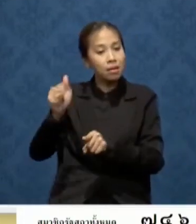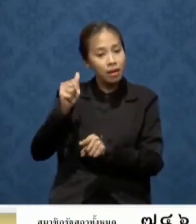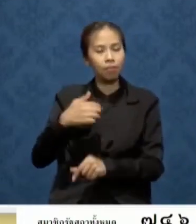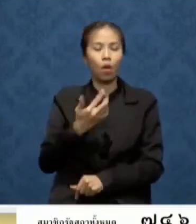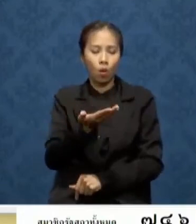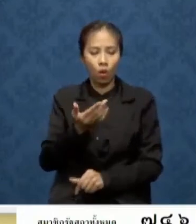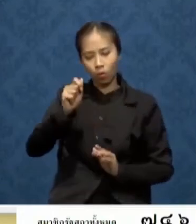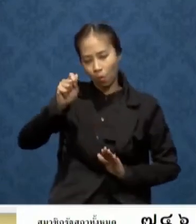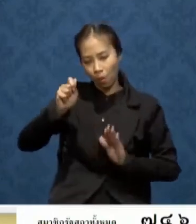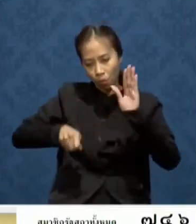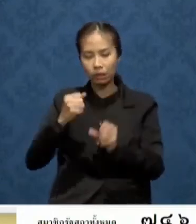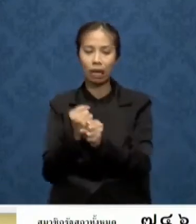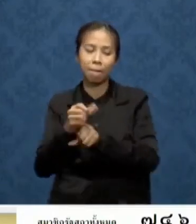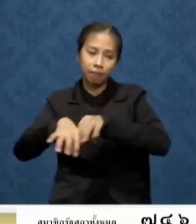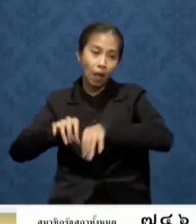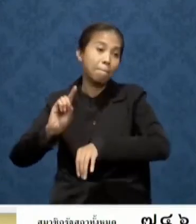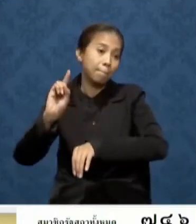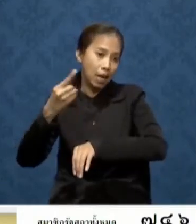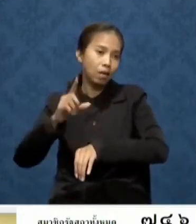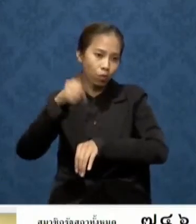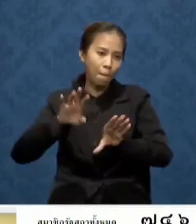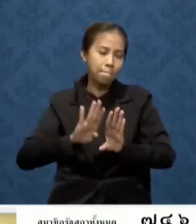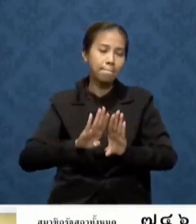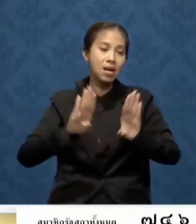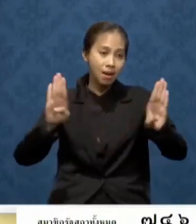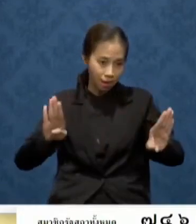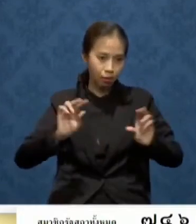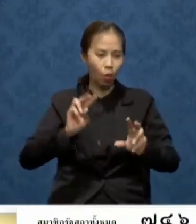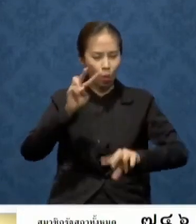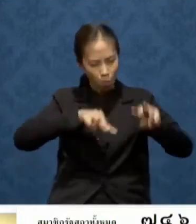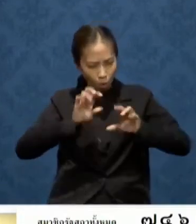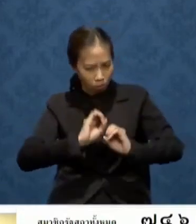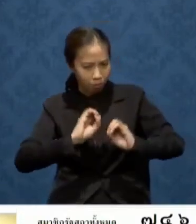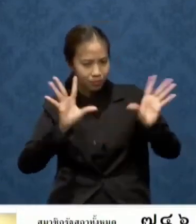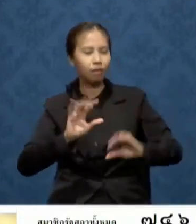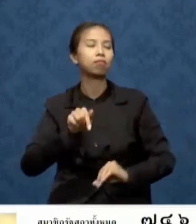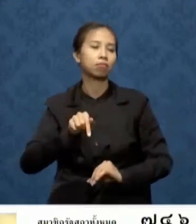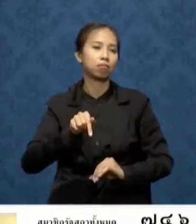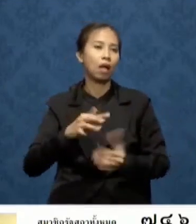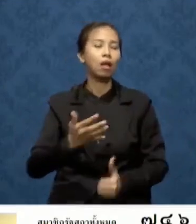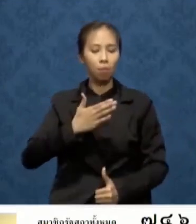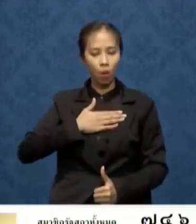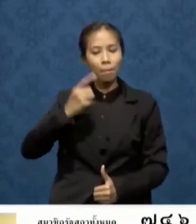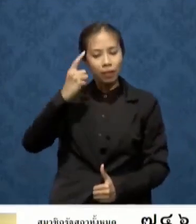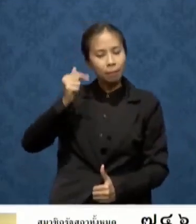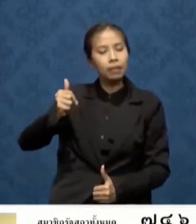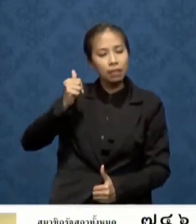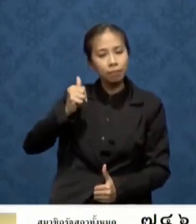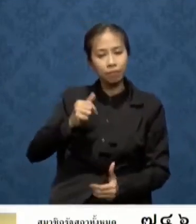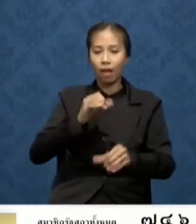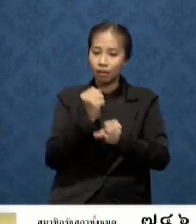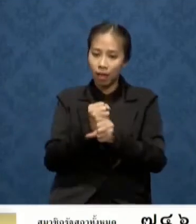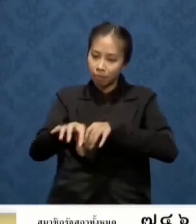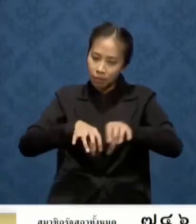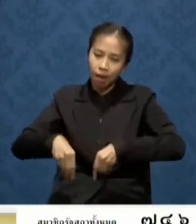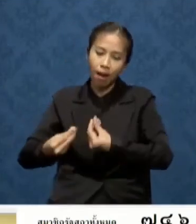ูลใหม่อย่างเปิดเผยและโปรงใสจุดยืนขพวกผมยังหนักแน่นเหอนเดิมทำเพื่อประชาชน